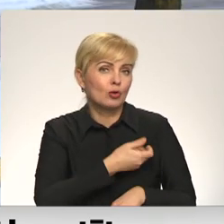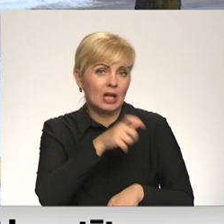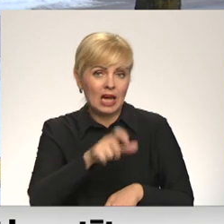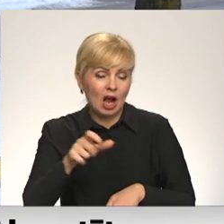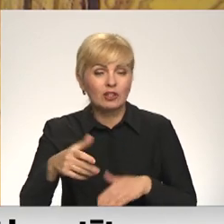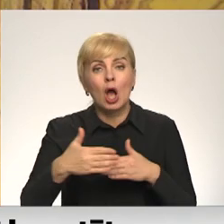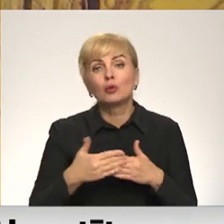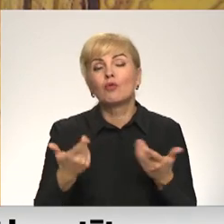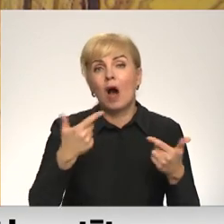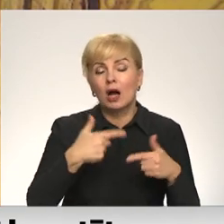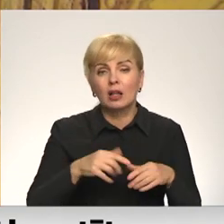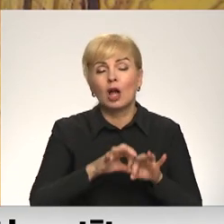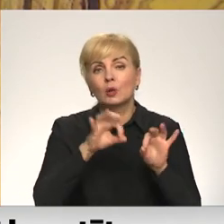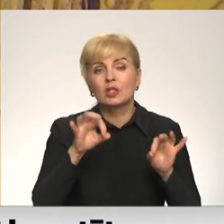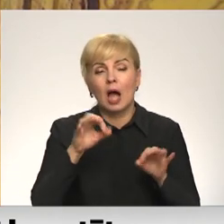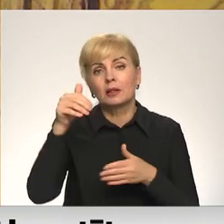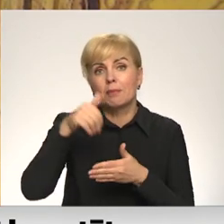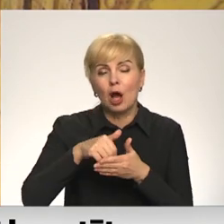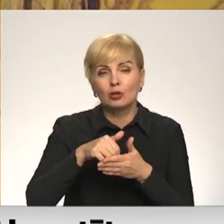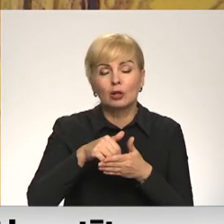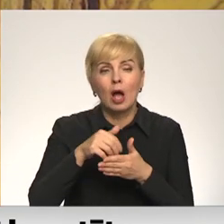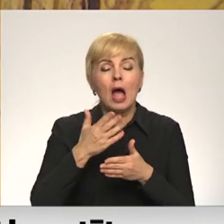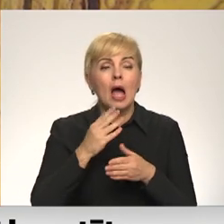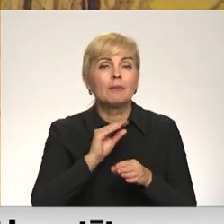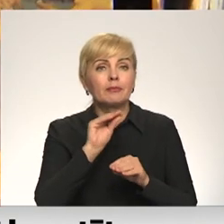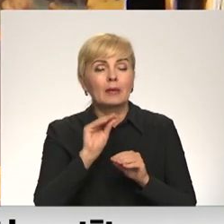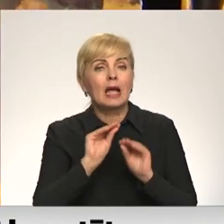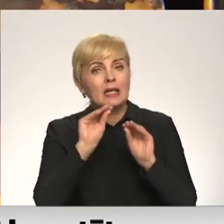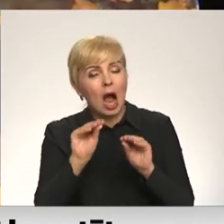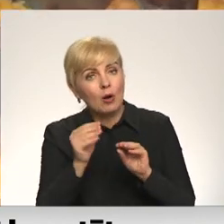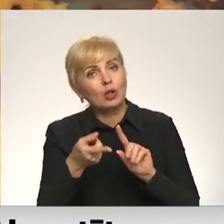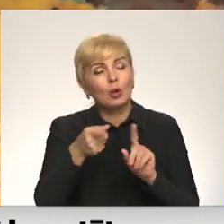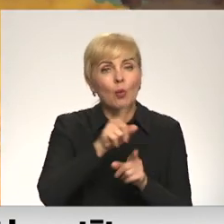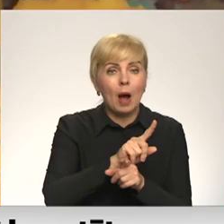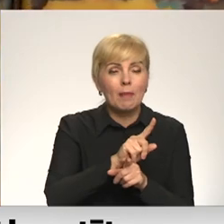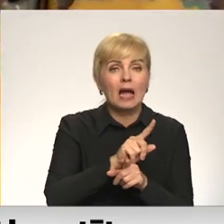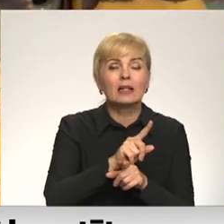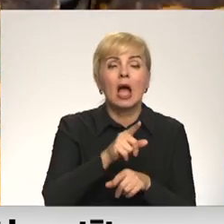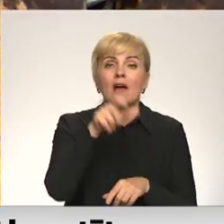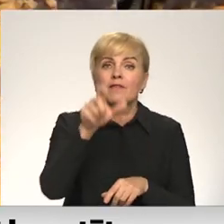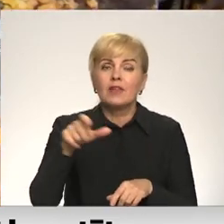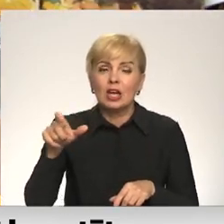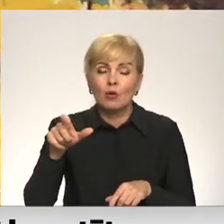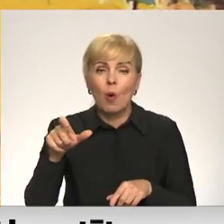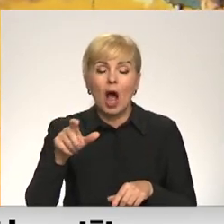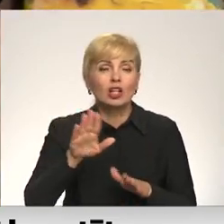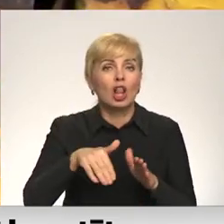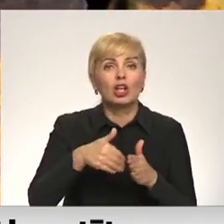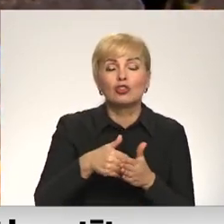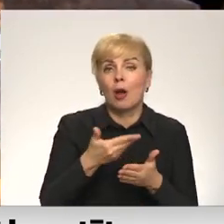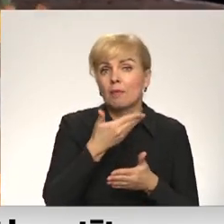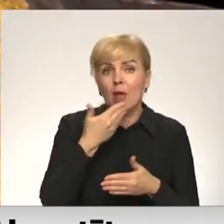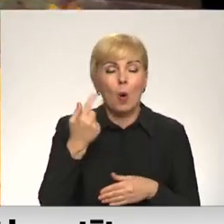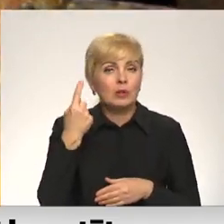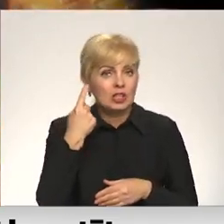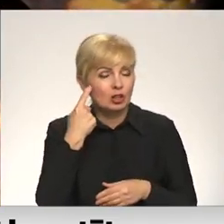jau tuvākajā laikā uzsākt paskastīšu labiekārtošanu vai nomaiņu. Uzrunātie viļānieši līdz šim gan neko par to nav